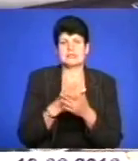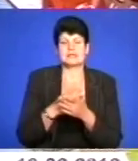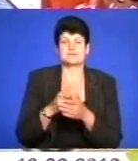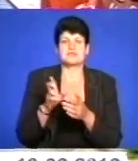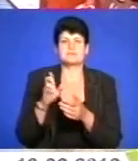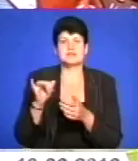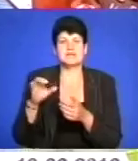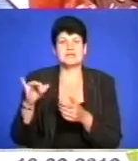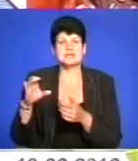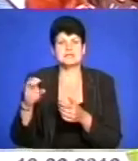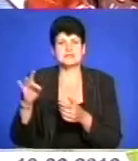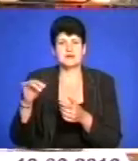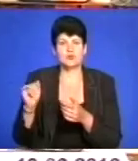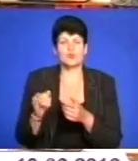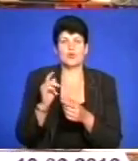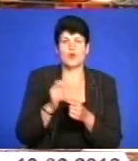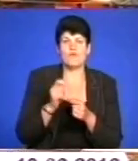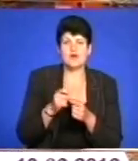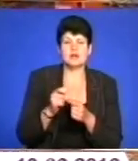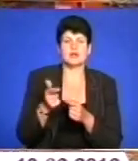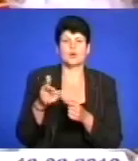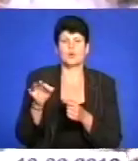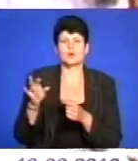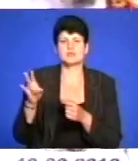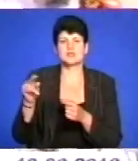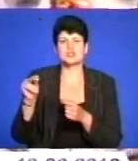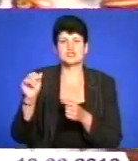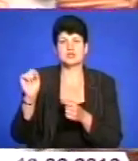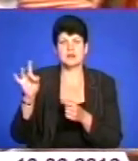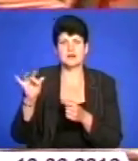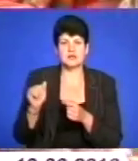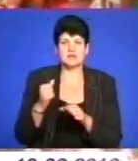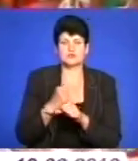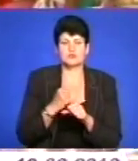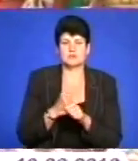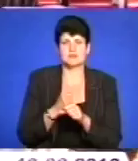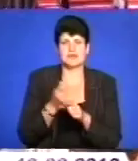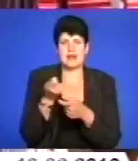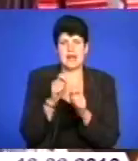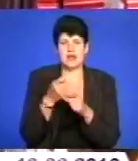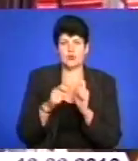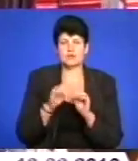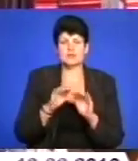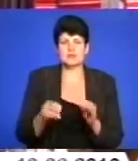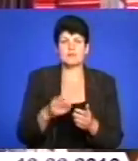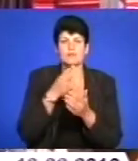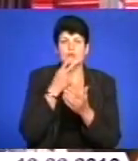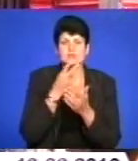бісеру, вишивальниці, ковалі, гончарі, конописті та майстрині з виготовлення ляльок-мотанок. Дітям